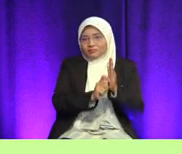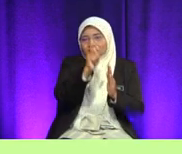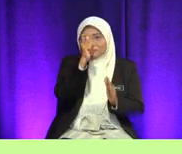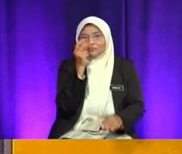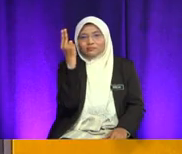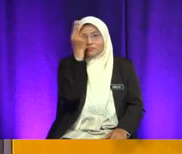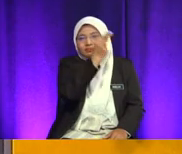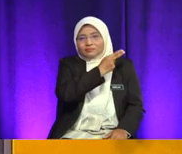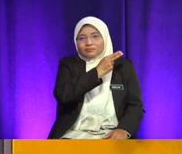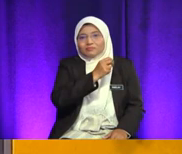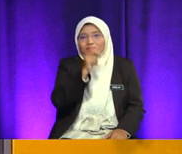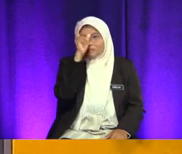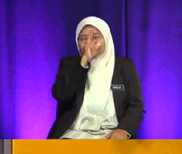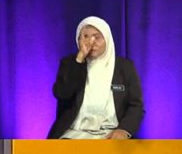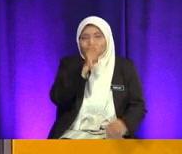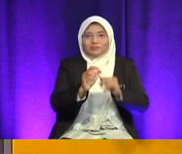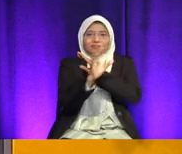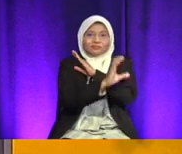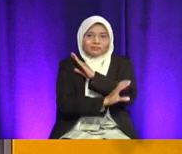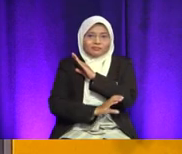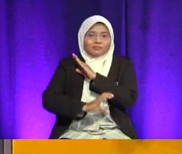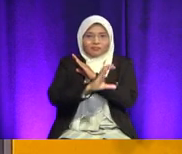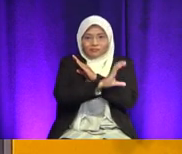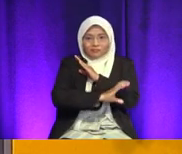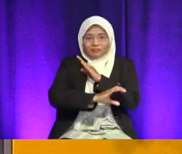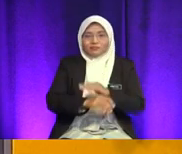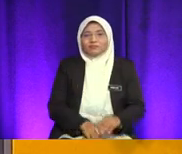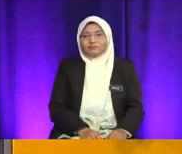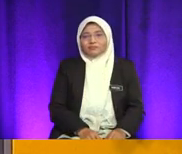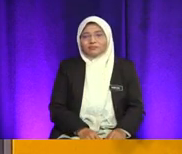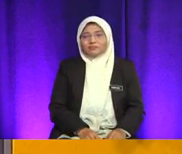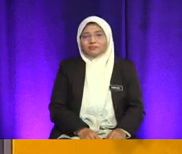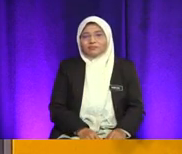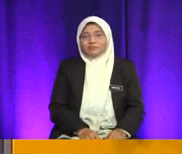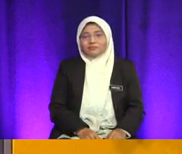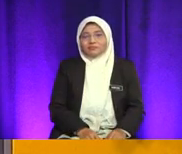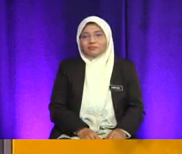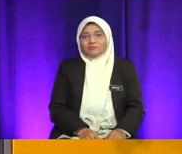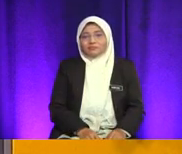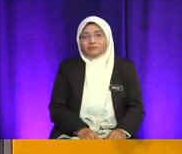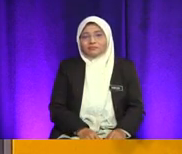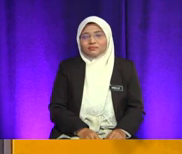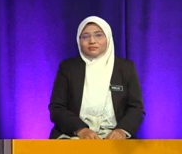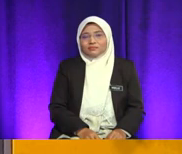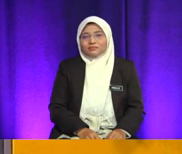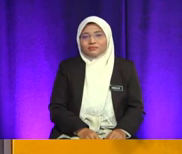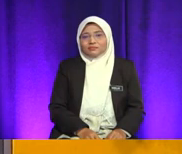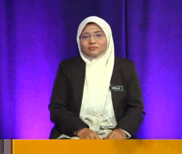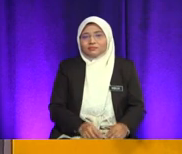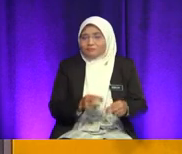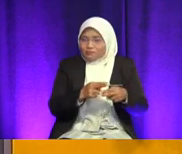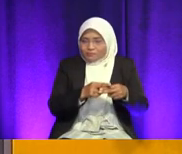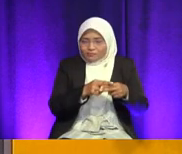jadi apabila disimpulkan daripada tarif takrif mengikut bahasa ini dapat disimpulkan